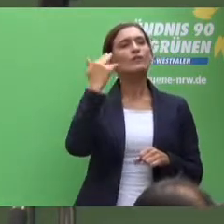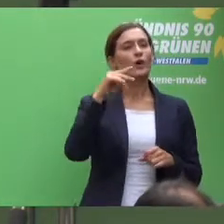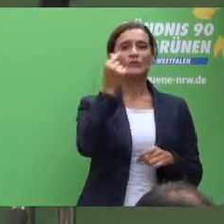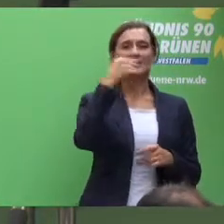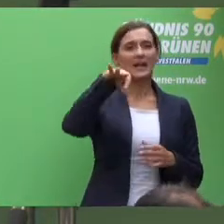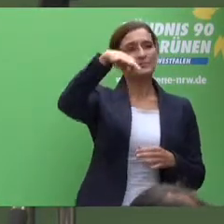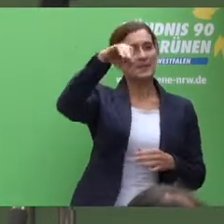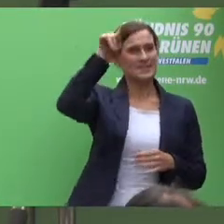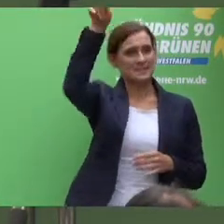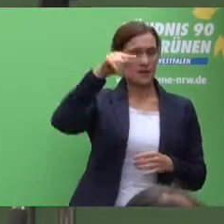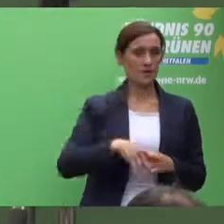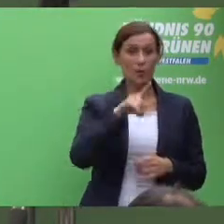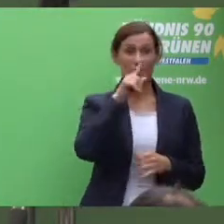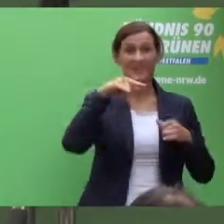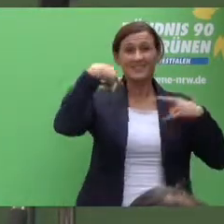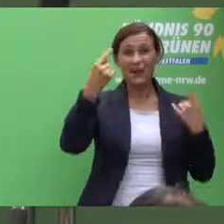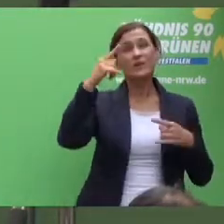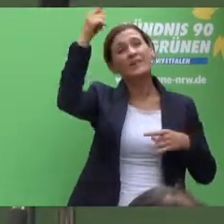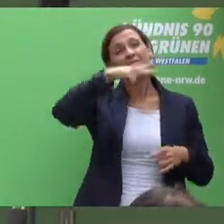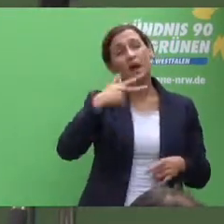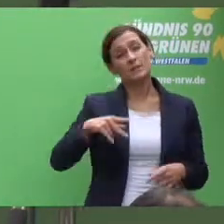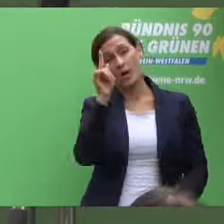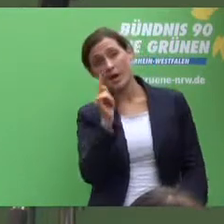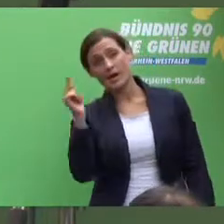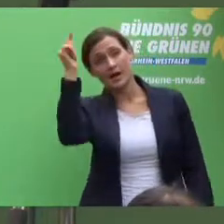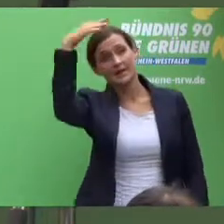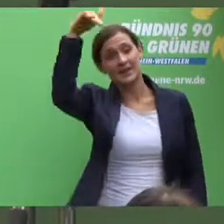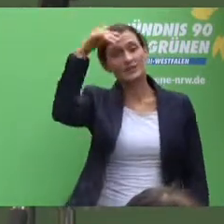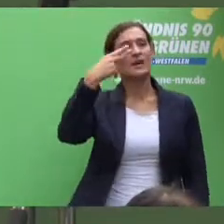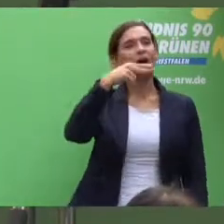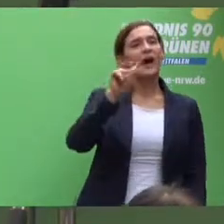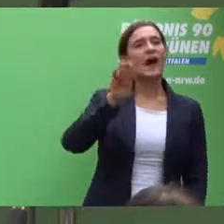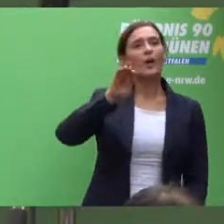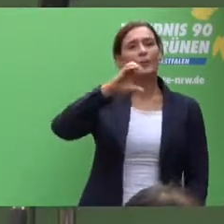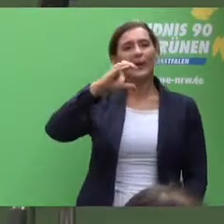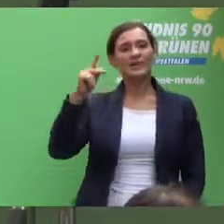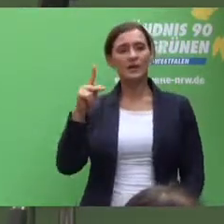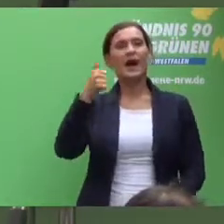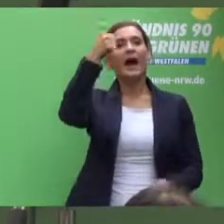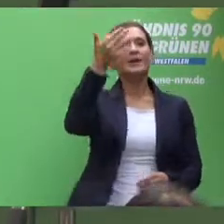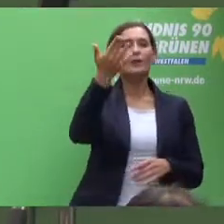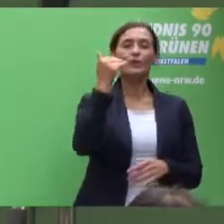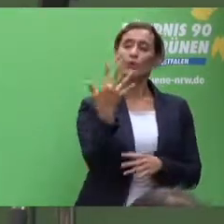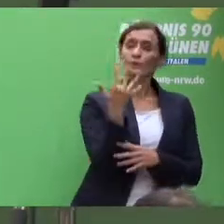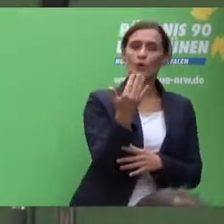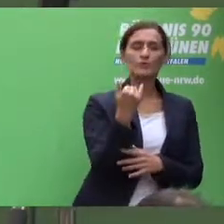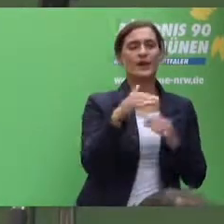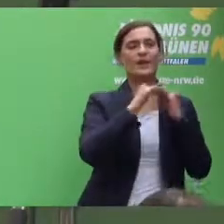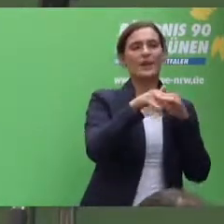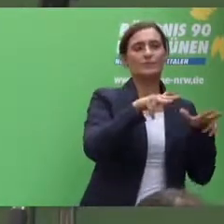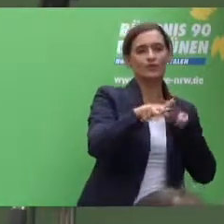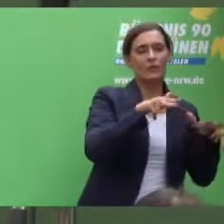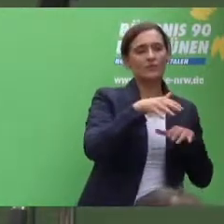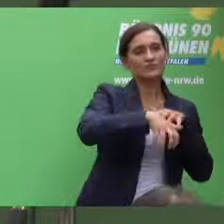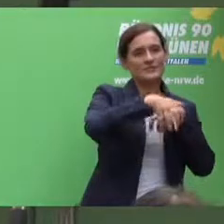dann an der dänischen Grenze auf den Hof von Robert Habeck kommt, einer der 5 Landwirtschaftsminister und Energieminister